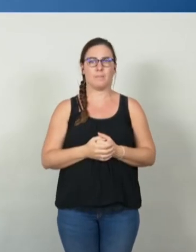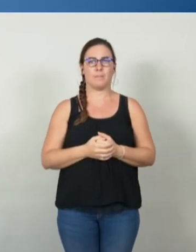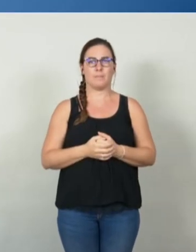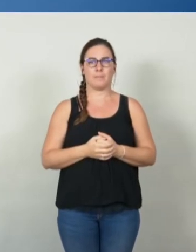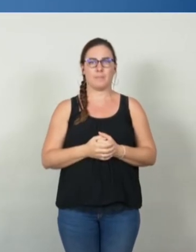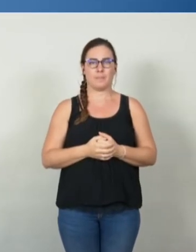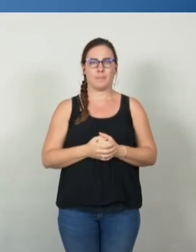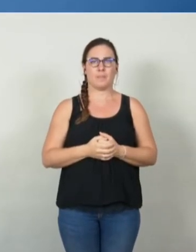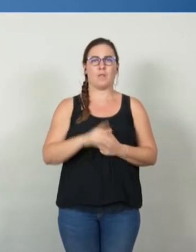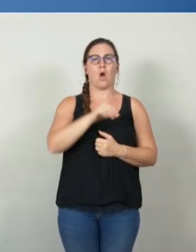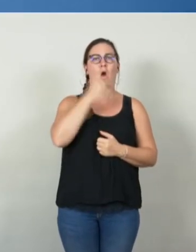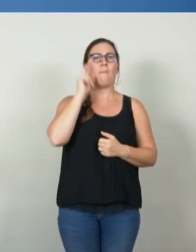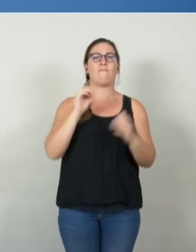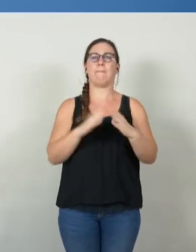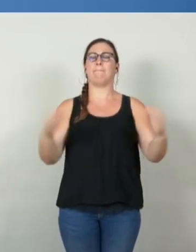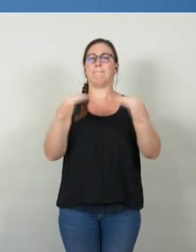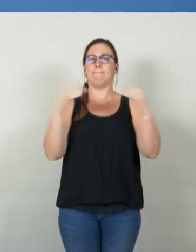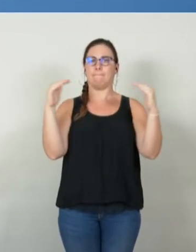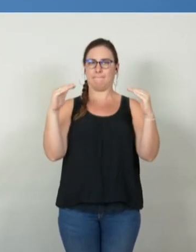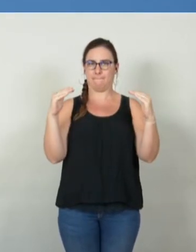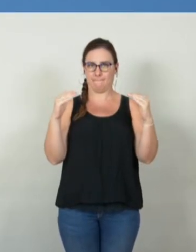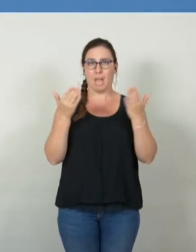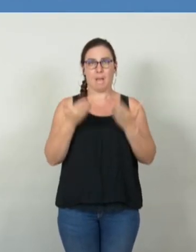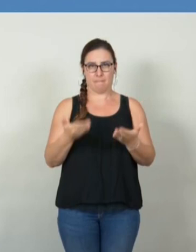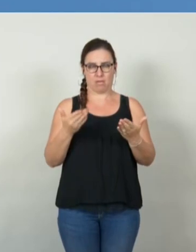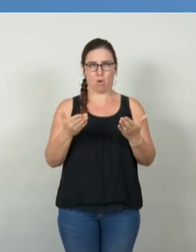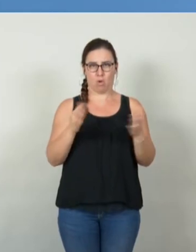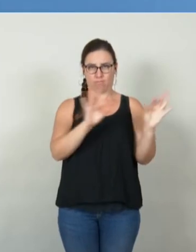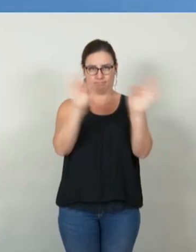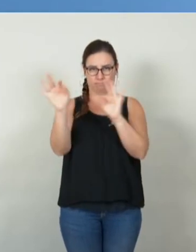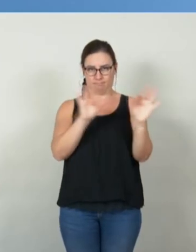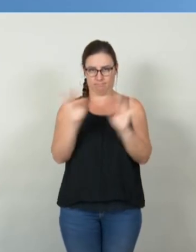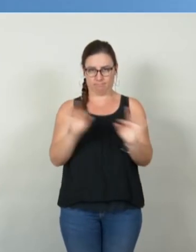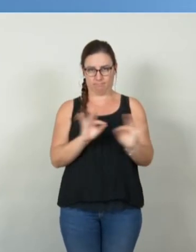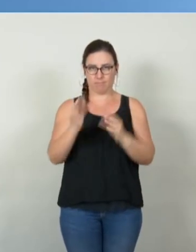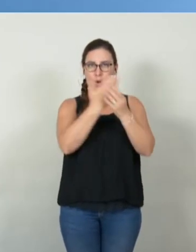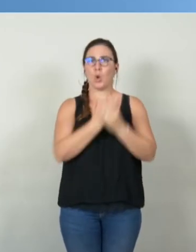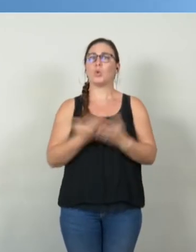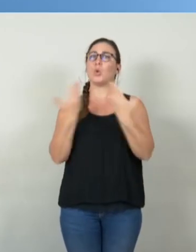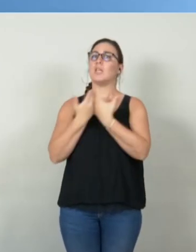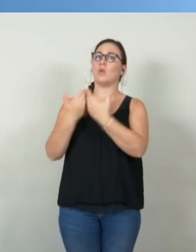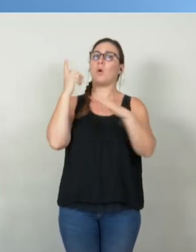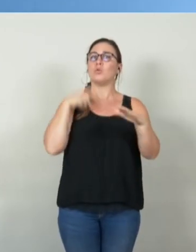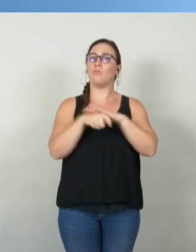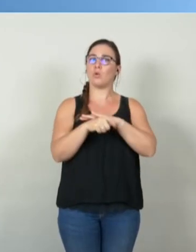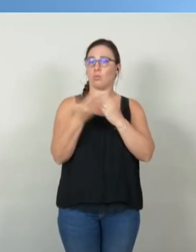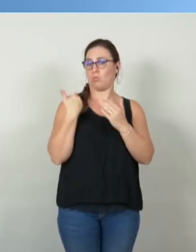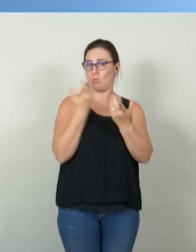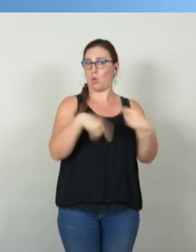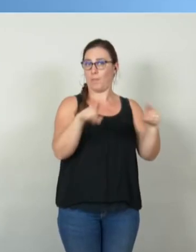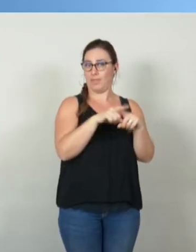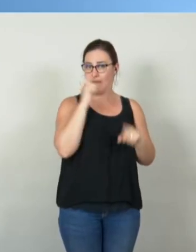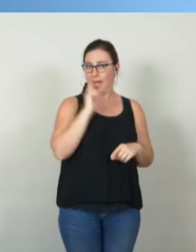la sur l'égalité femme homme je vais maintenant citer quelques extraits du dossier de demande de subventions du dernier comité d'avis